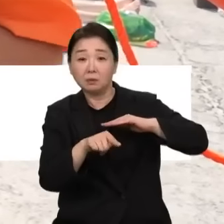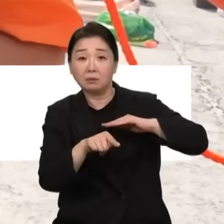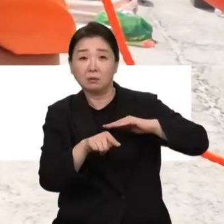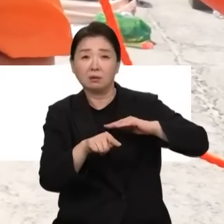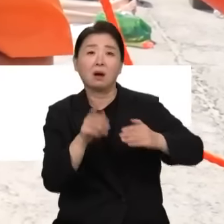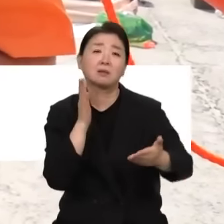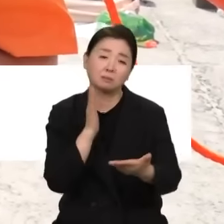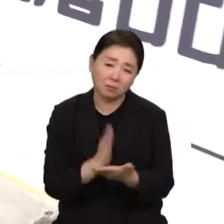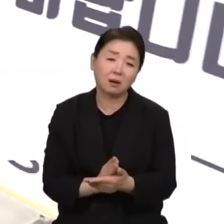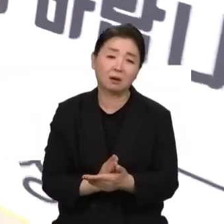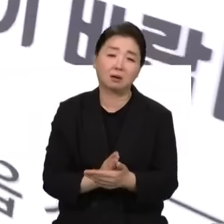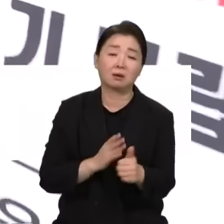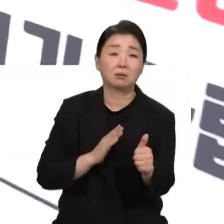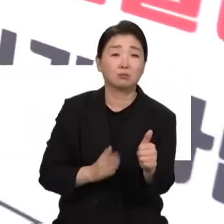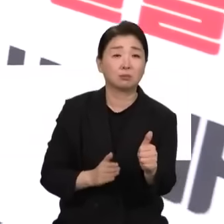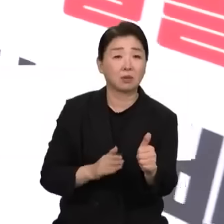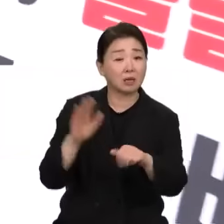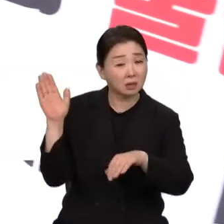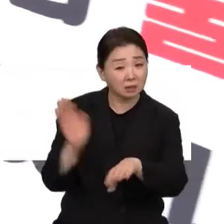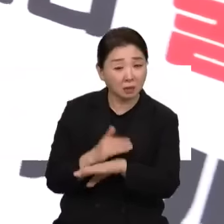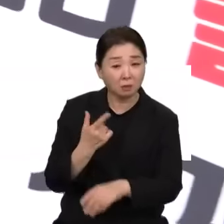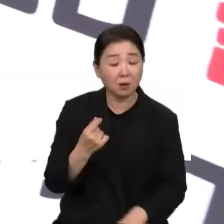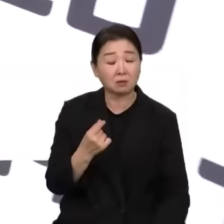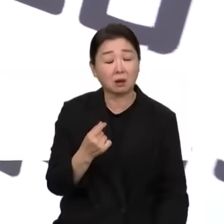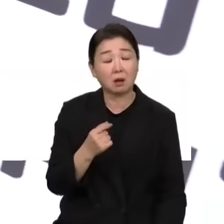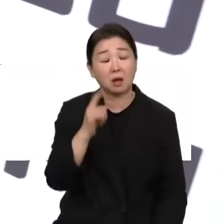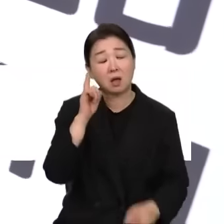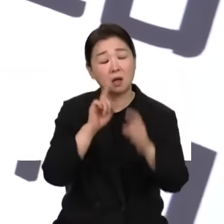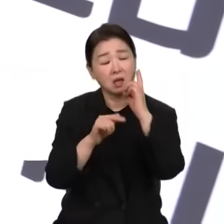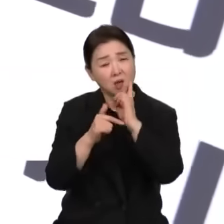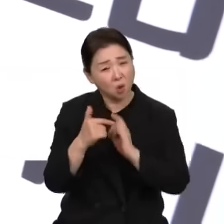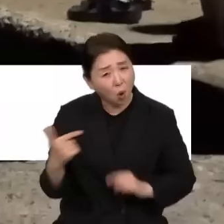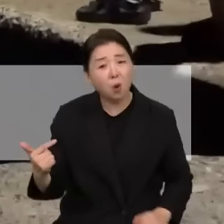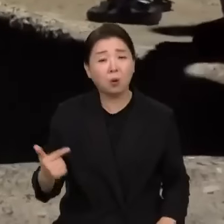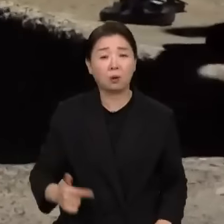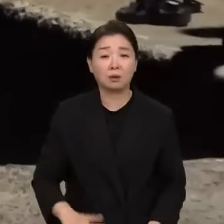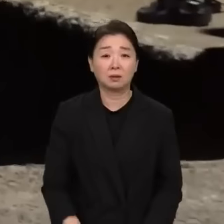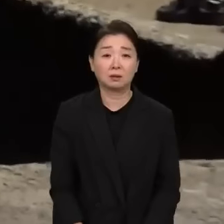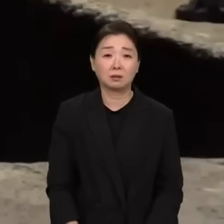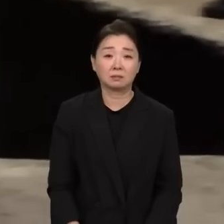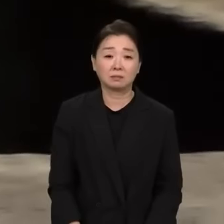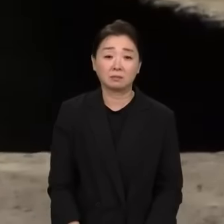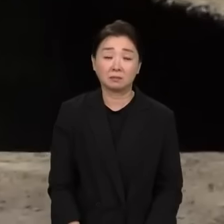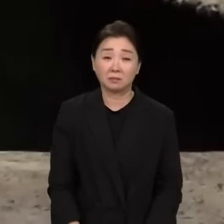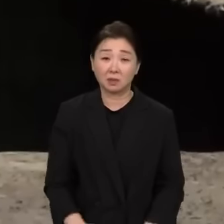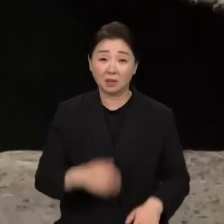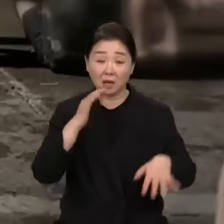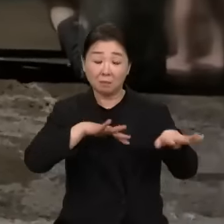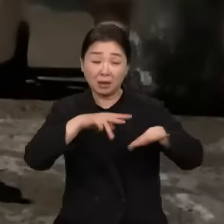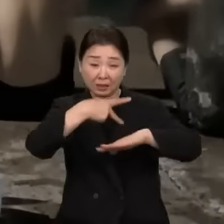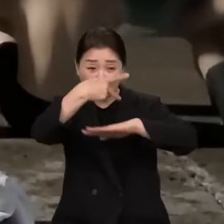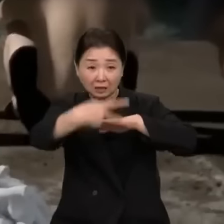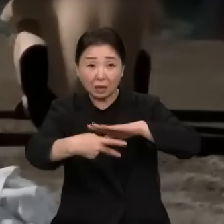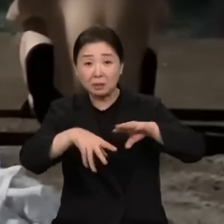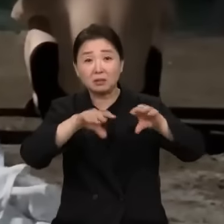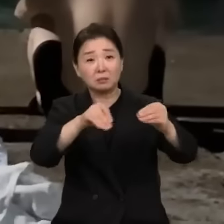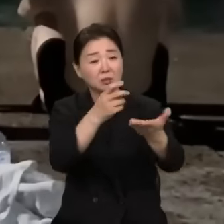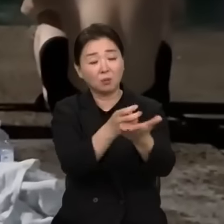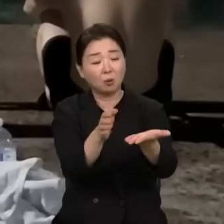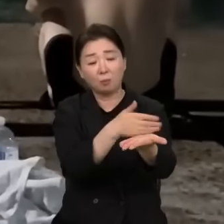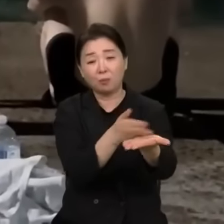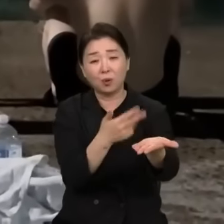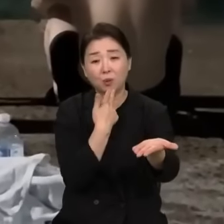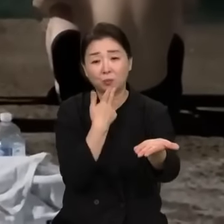하지 않았으면 좋겠습니다. 이게 잘못되면 큰 부상으로 이어질 수 있기 때문에. 바닷가 다이빙을 금지할 규정은 없는 상황.